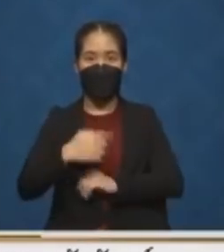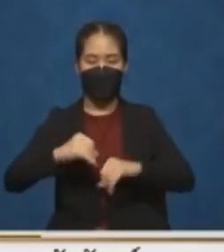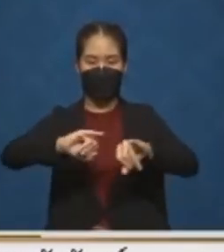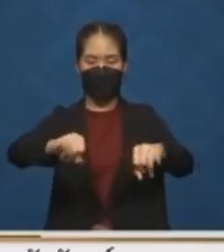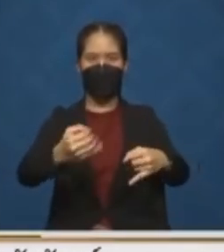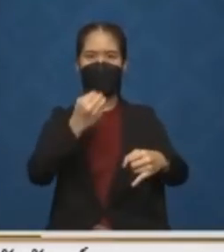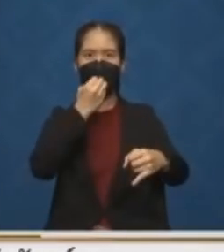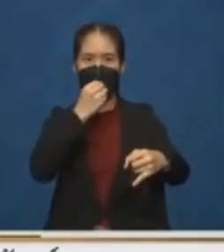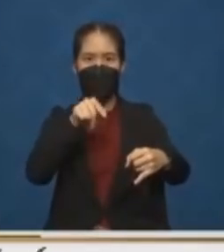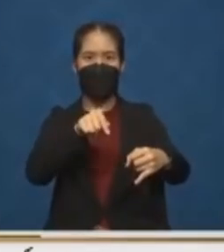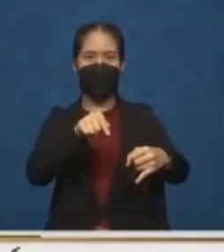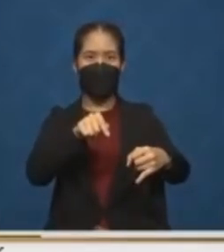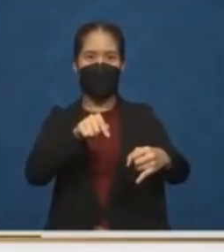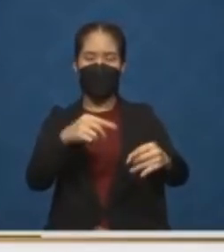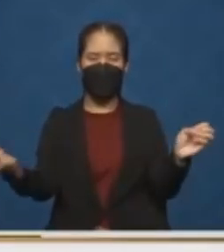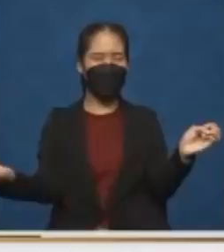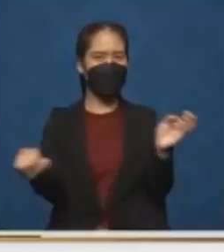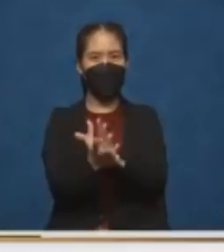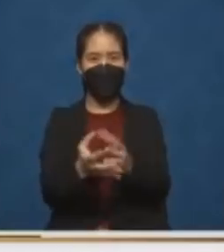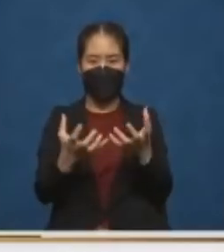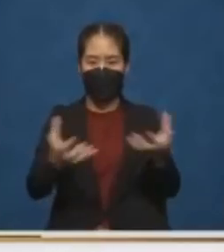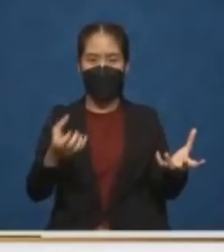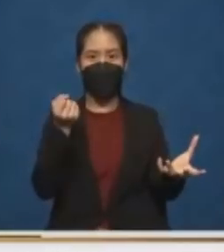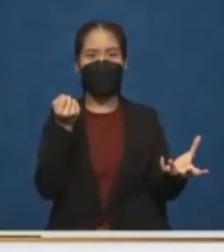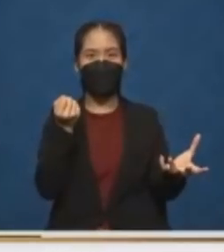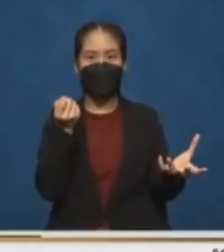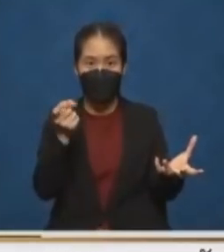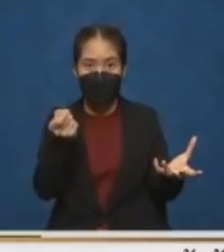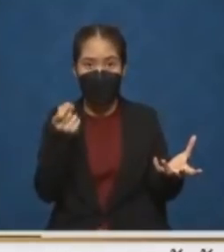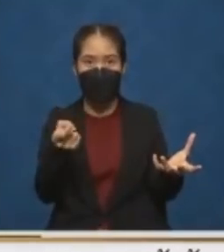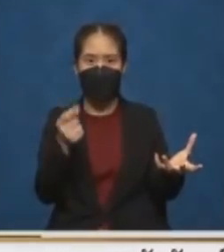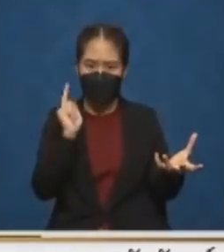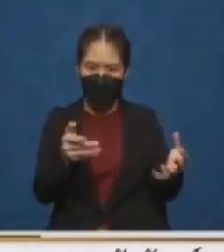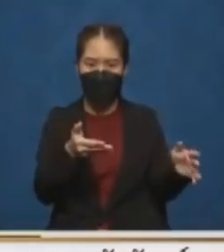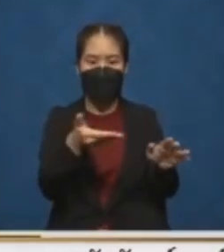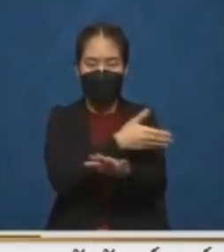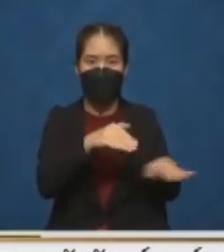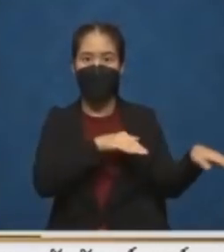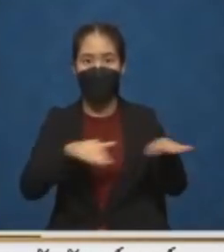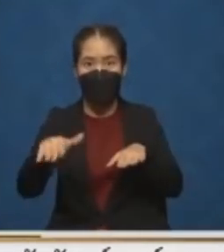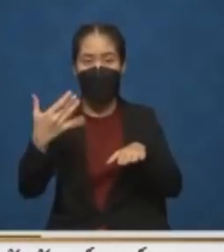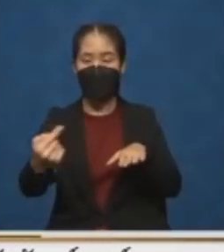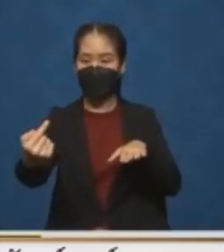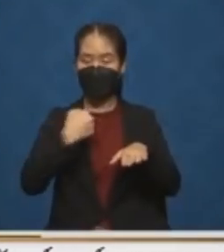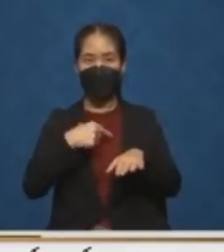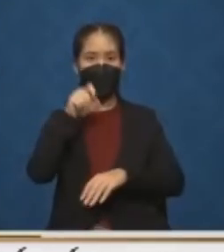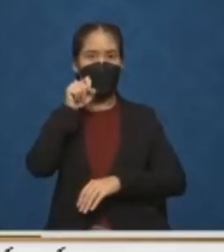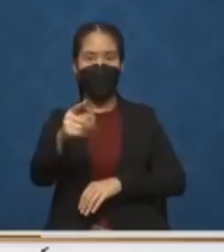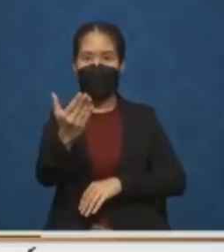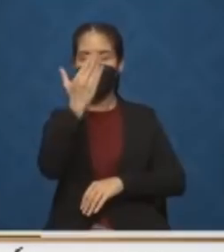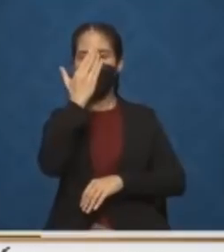วัถุดิบสำหรบประกอบอาหารต้ได้รบความเสียหายและไม่มีมาตรการยือยาลองรับแต่อย่ใด